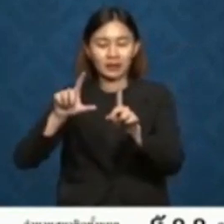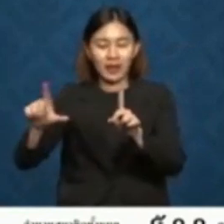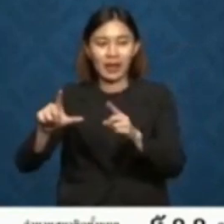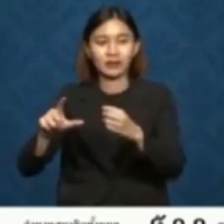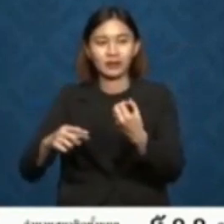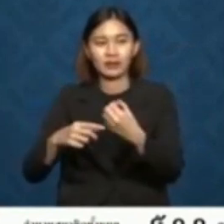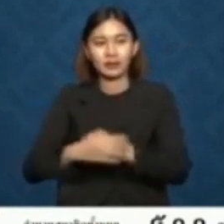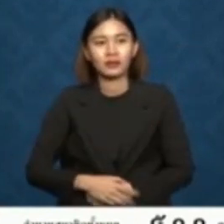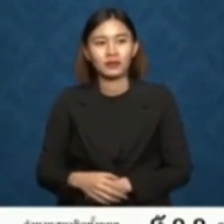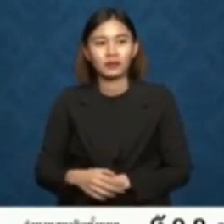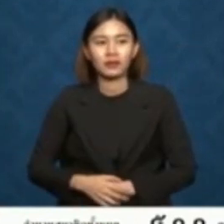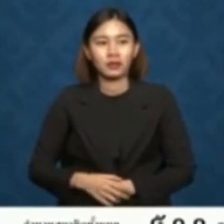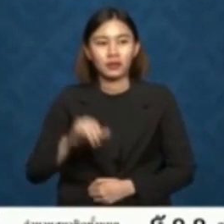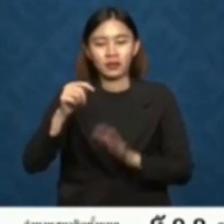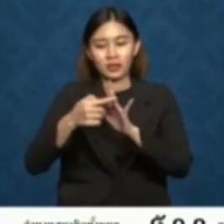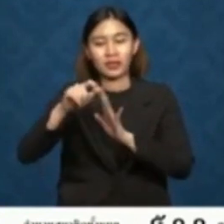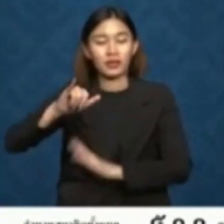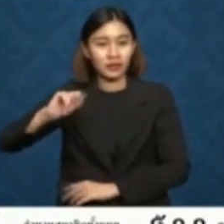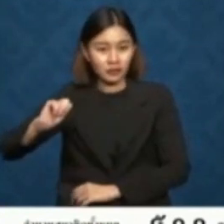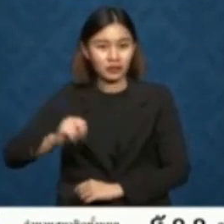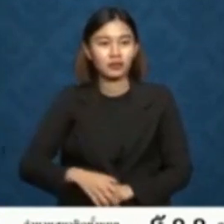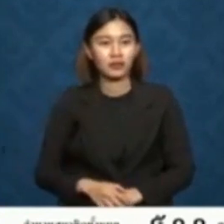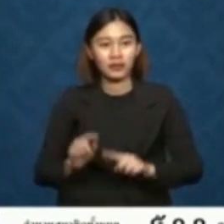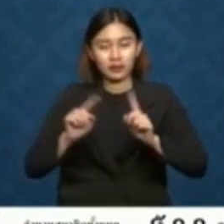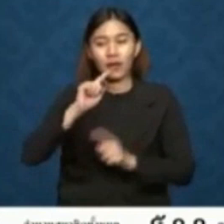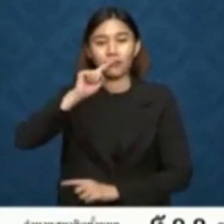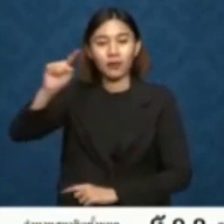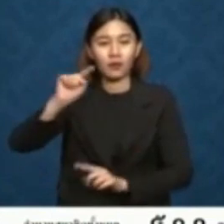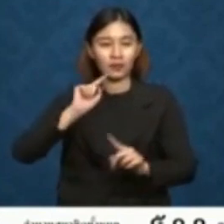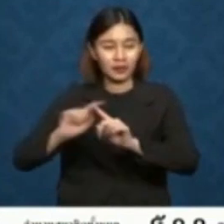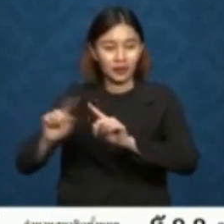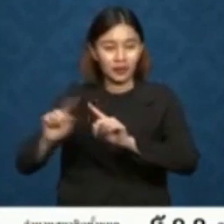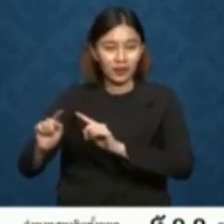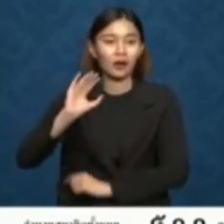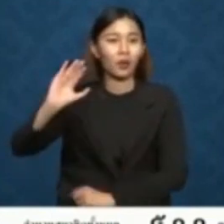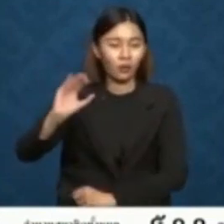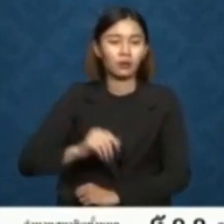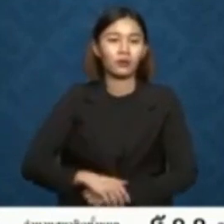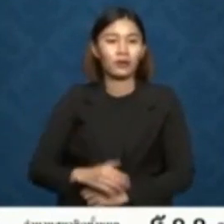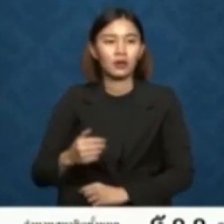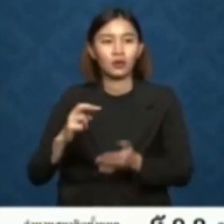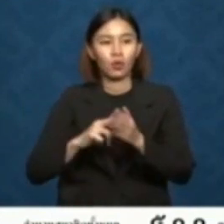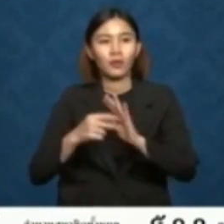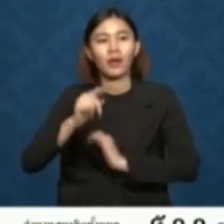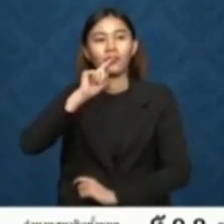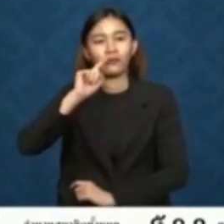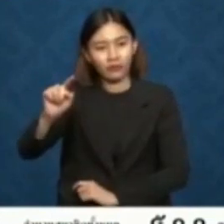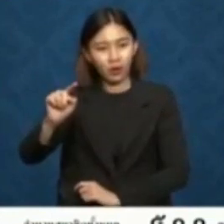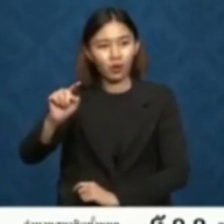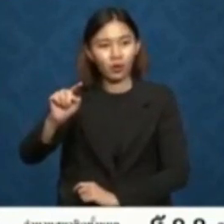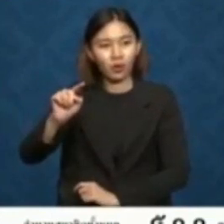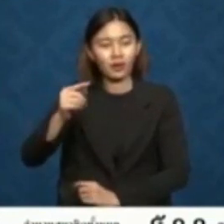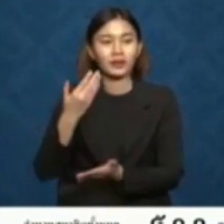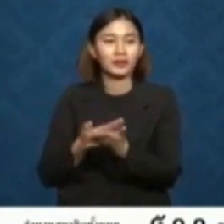ปรับไม่เกิน1ล้านเยนแต่ปัญหาก็คือว่าการฟ้องร้องครับของเขาเนี่ยในส่วน